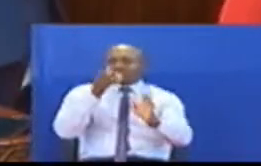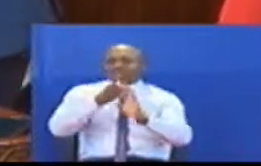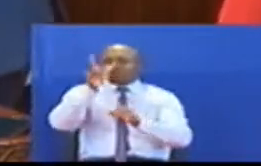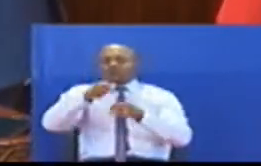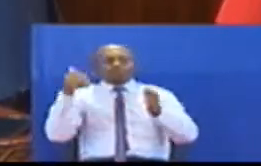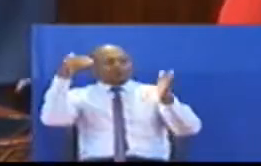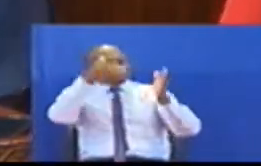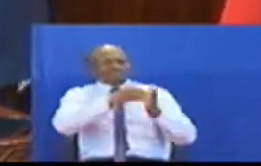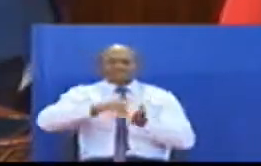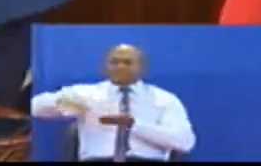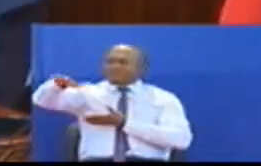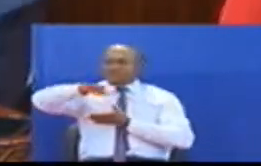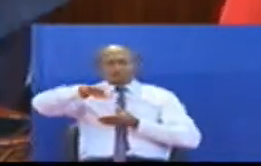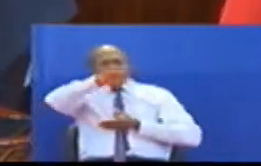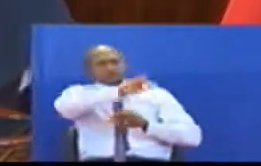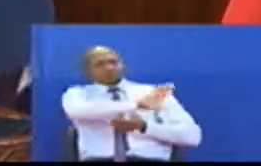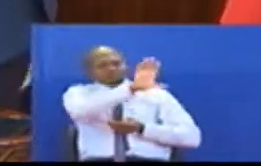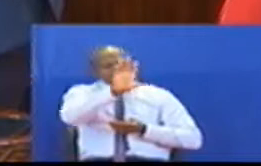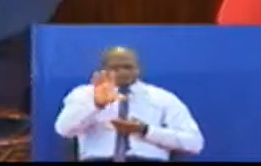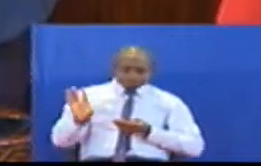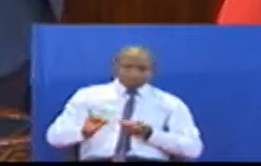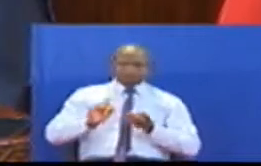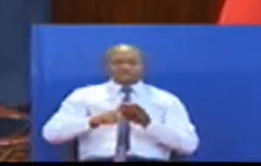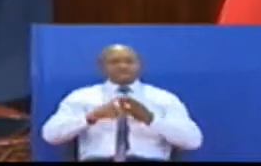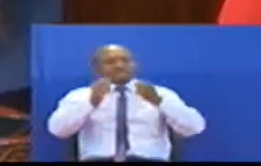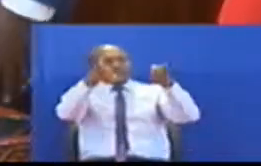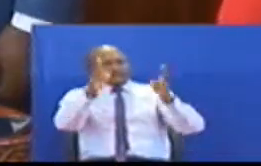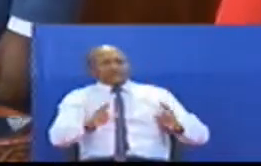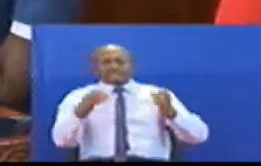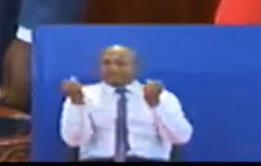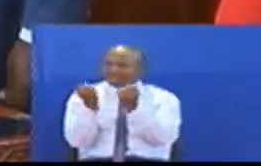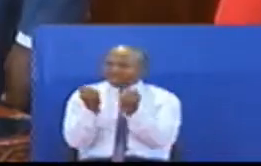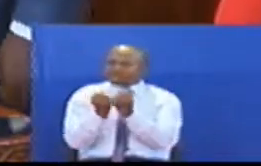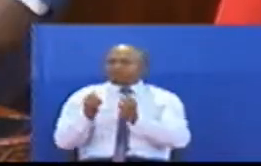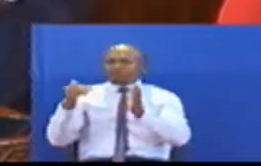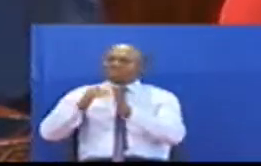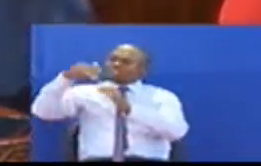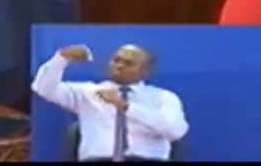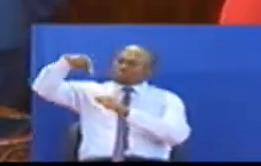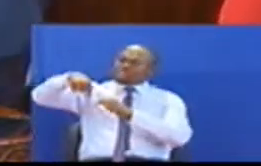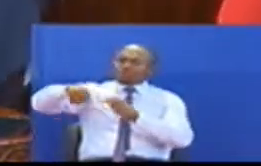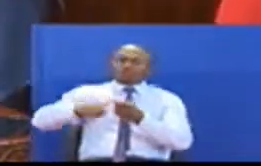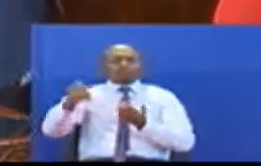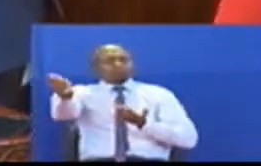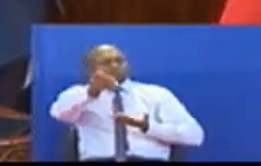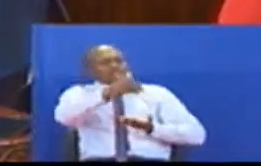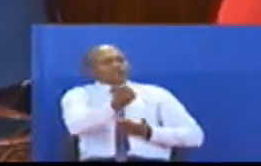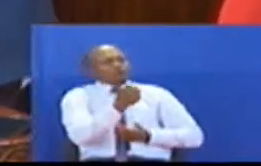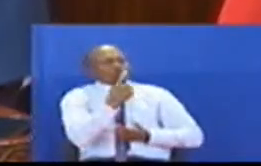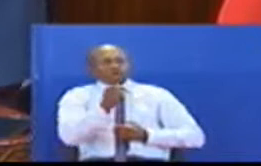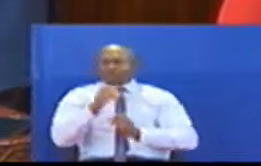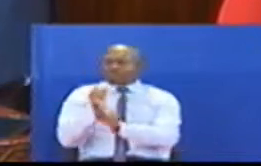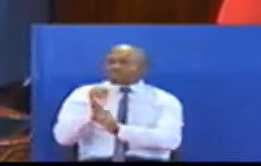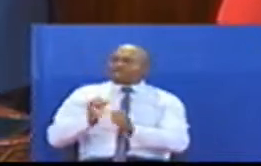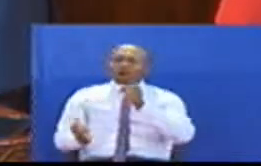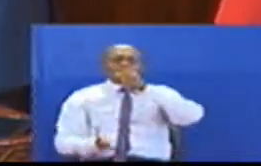wafike Manda, wafike kule Mvumi Miche, ile daraja litengenezwe, wafike kule chini Loje kule, tukusanye kura za Mzee Magufuli.